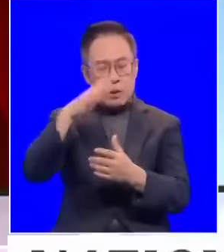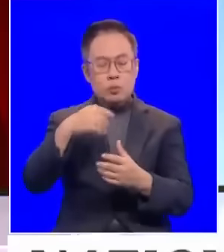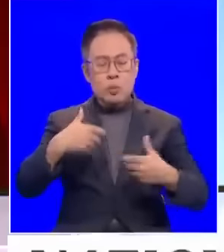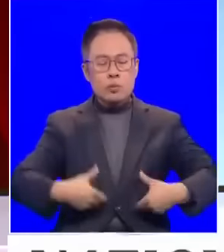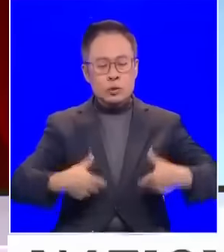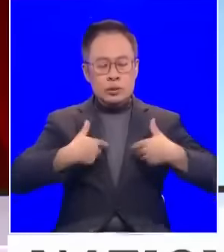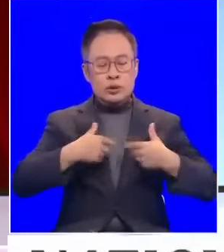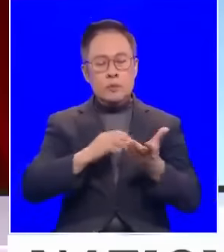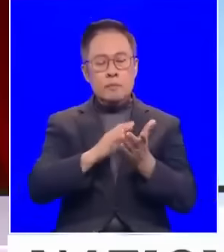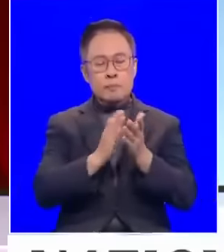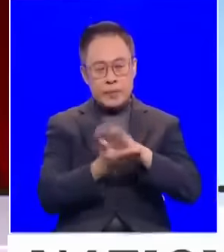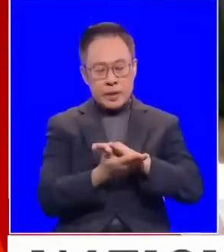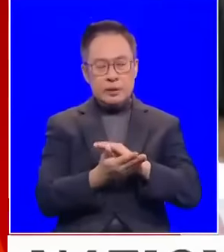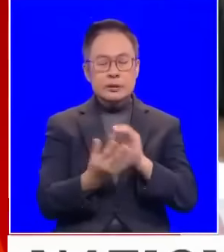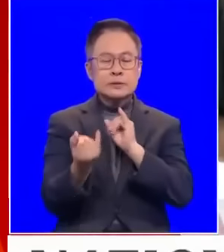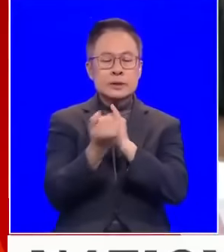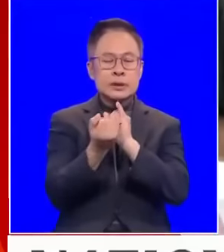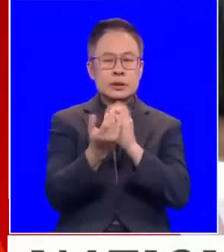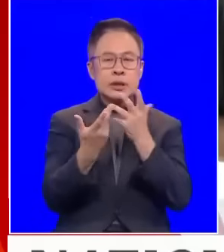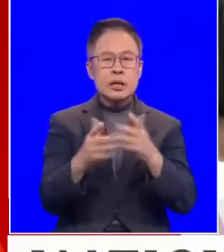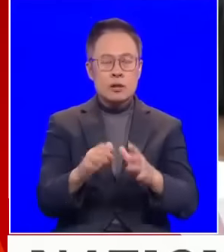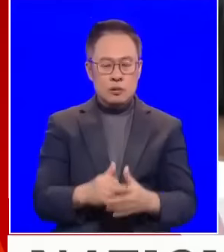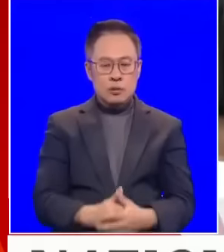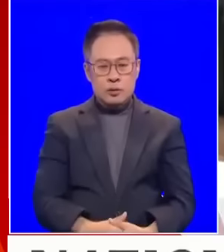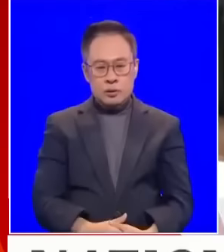อิทธิพัฒน์ปิ่นระโรจค่ะ